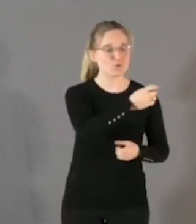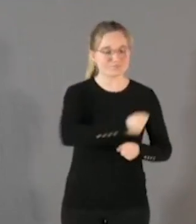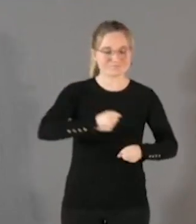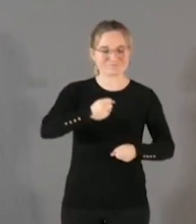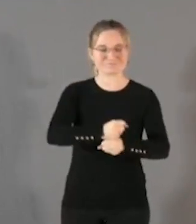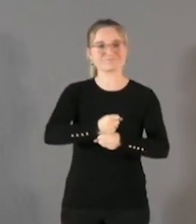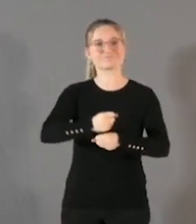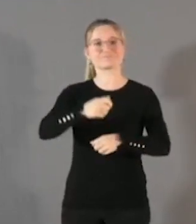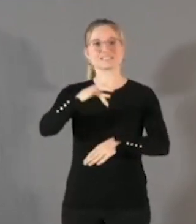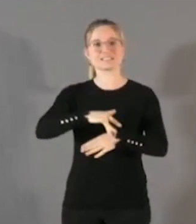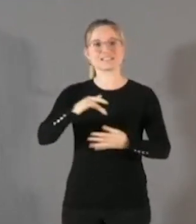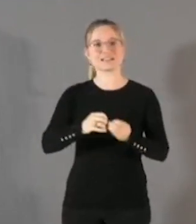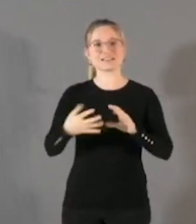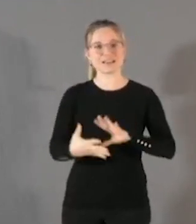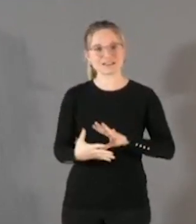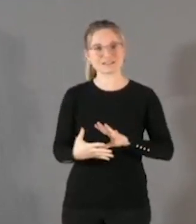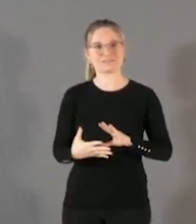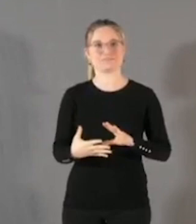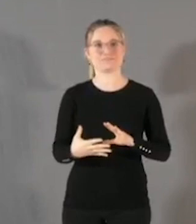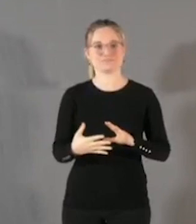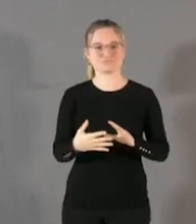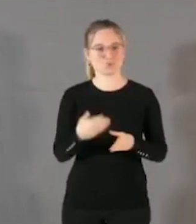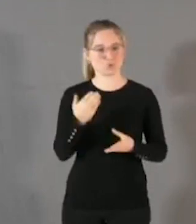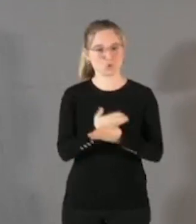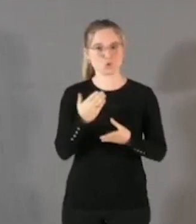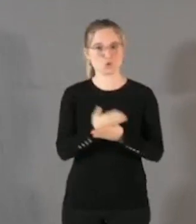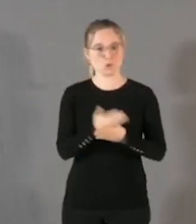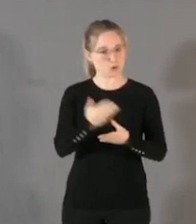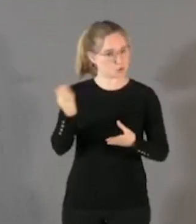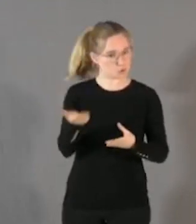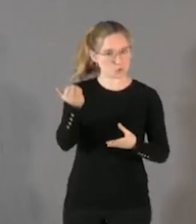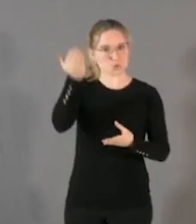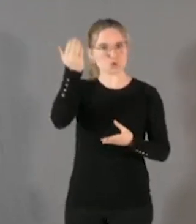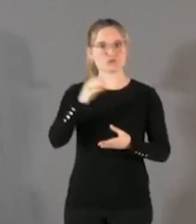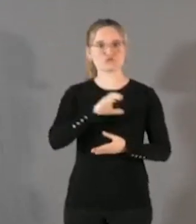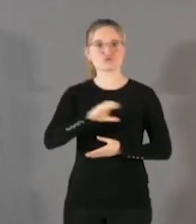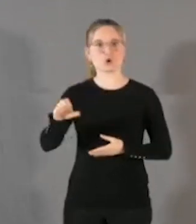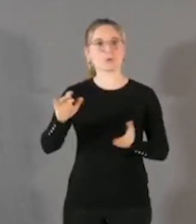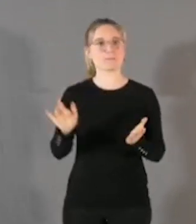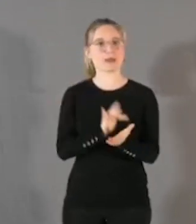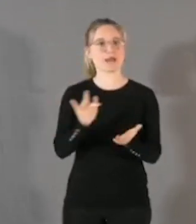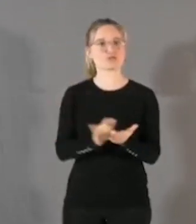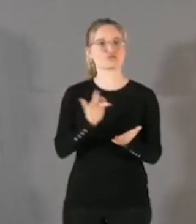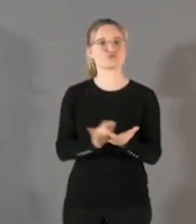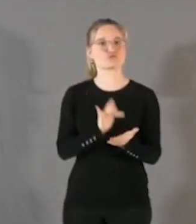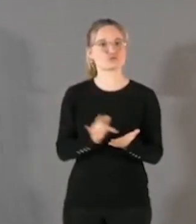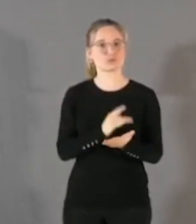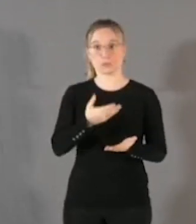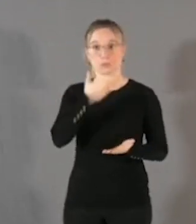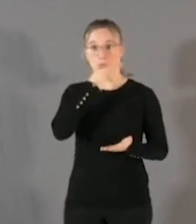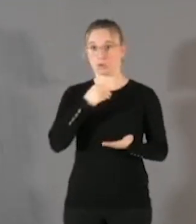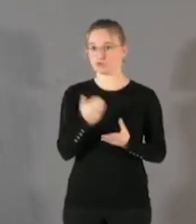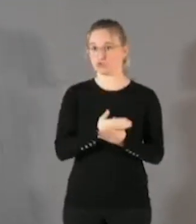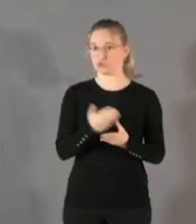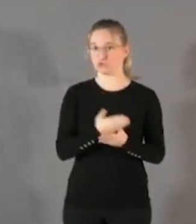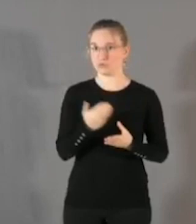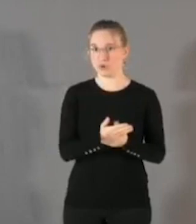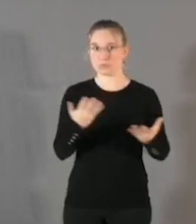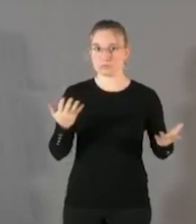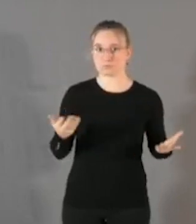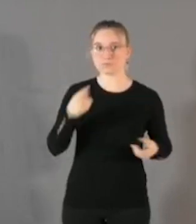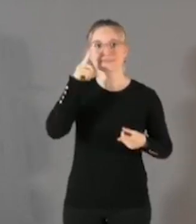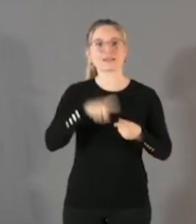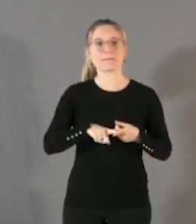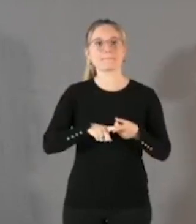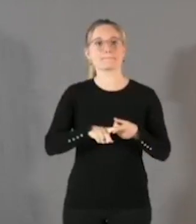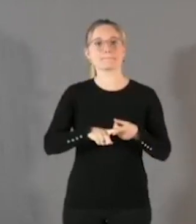beau document de presque 100 pages pour votre bilan de mi-mandat. Magnifique document. Vous organisez des réunions publiques,